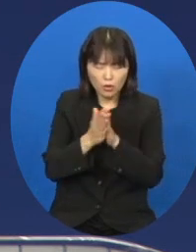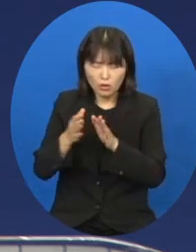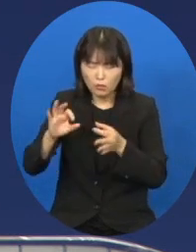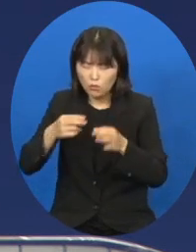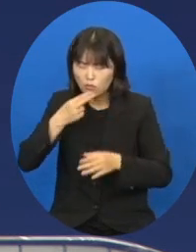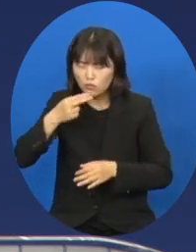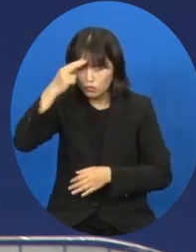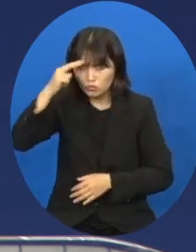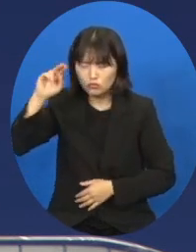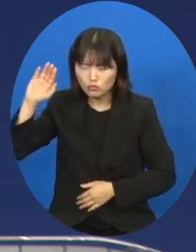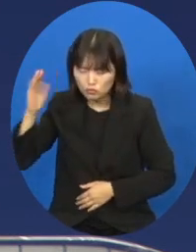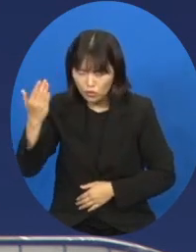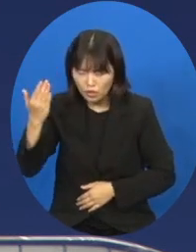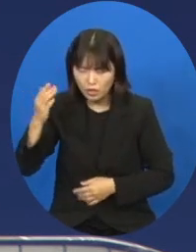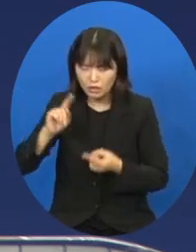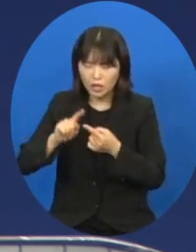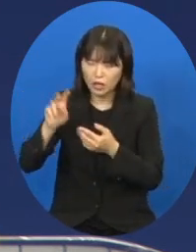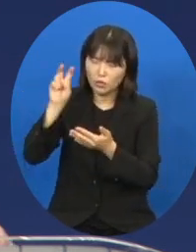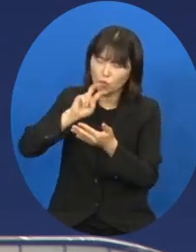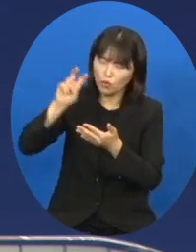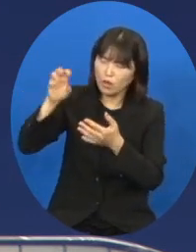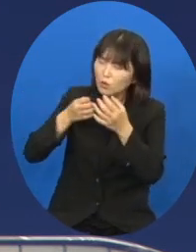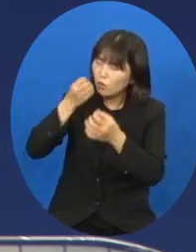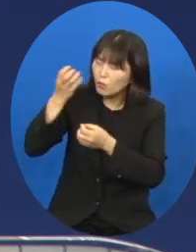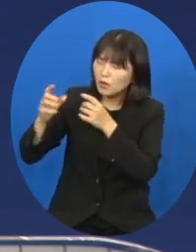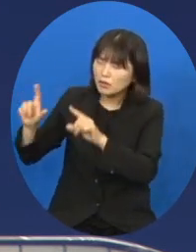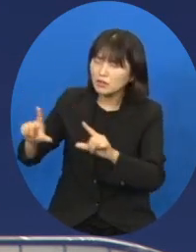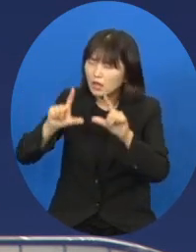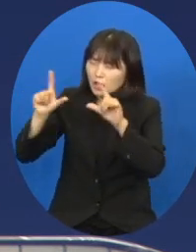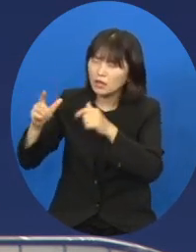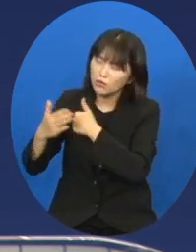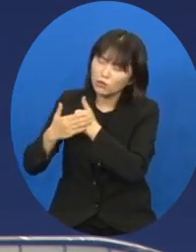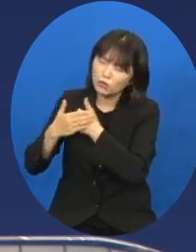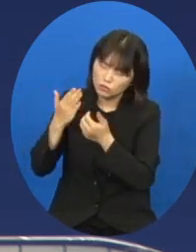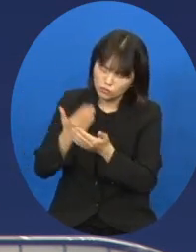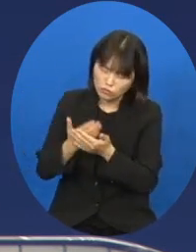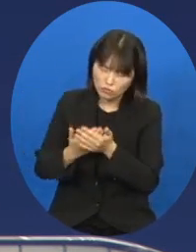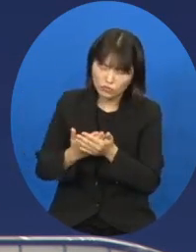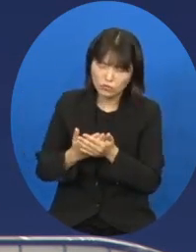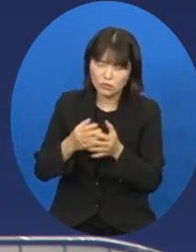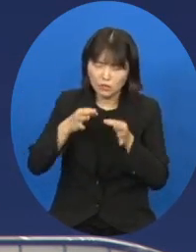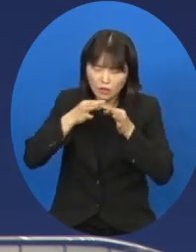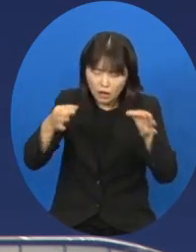되었다고 그렇게 노래하고 고백하며 살게 해 주옵소서. 통성으로 기도하겠습니다.